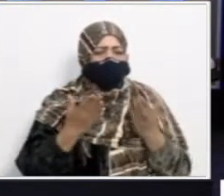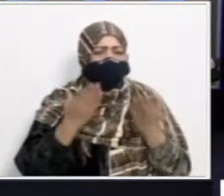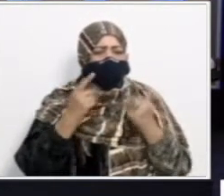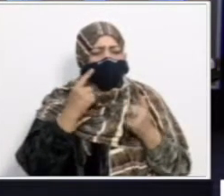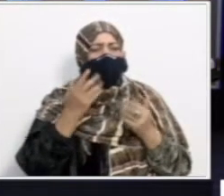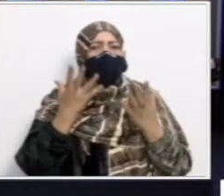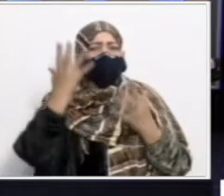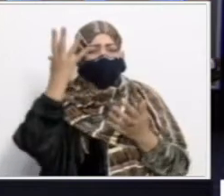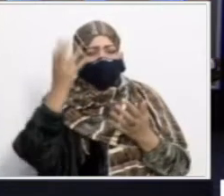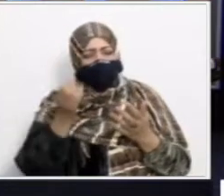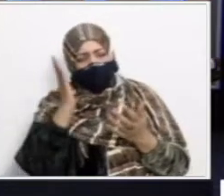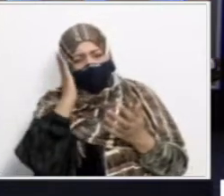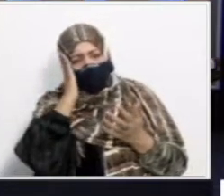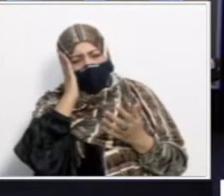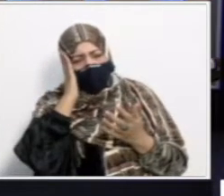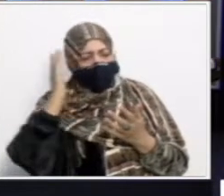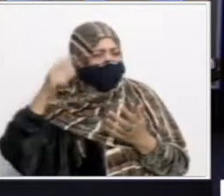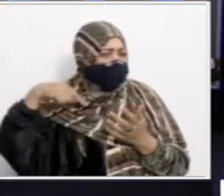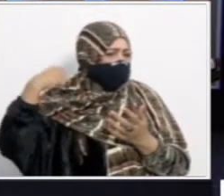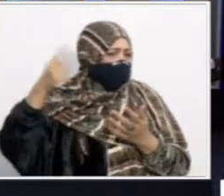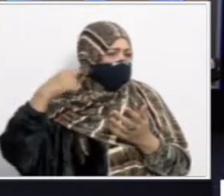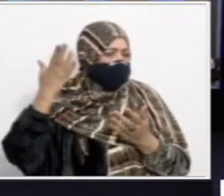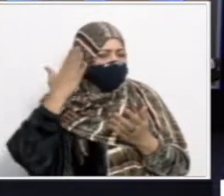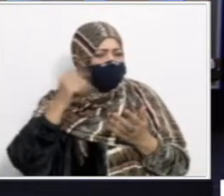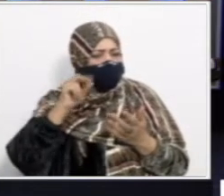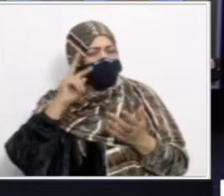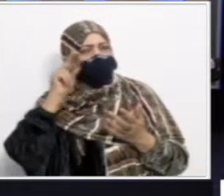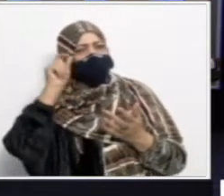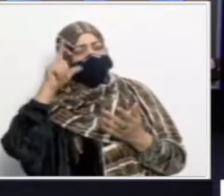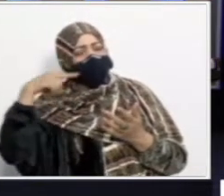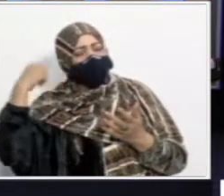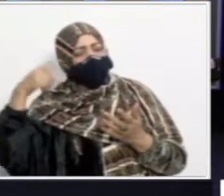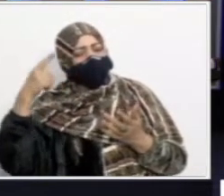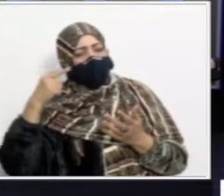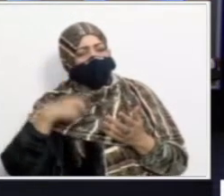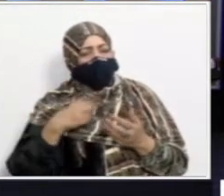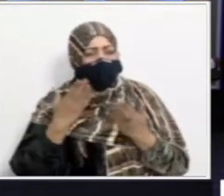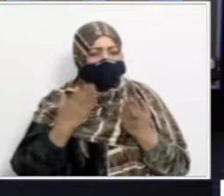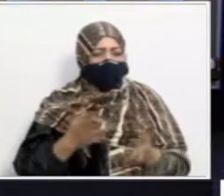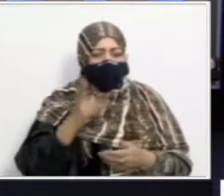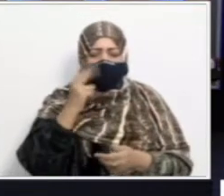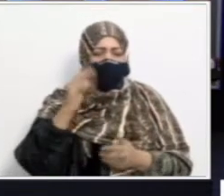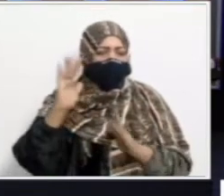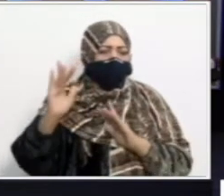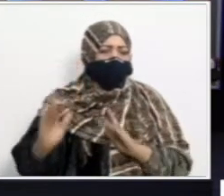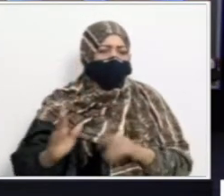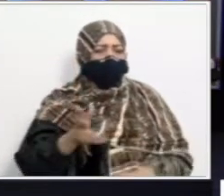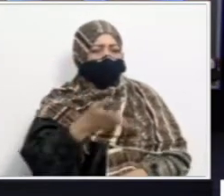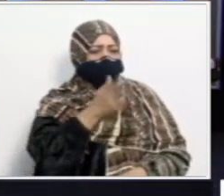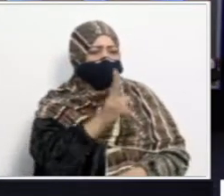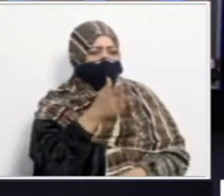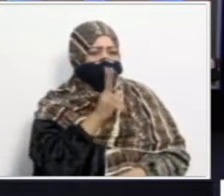في منامي قالت بوي مكعمز بعدين شيء خمر صغار هلبا وبعدين